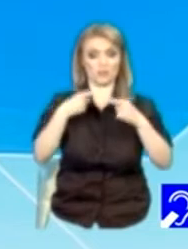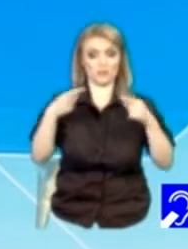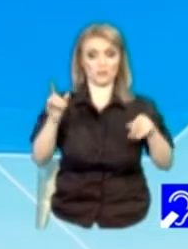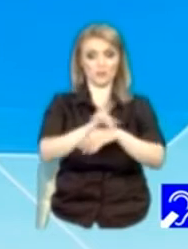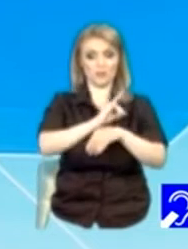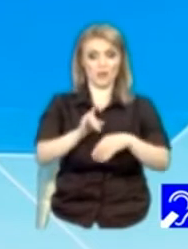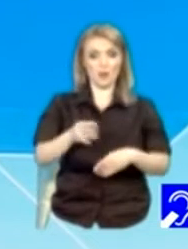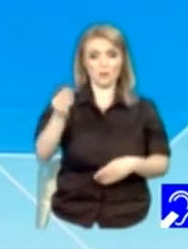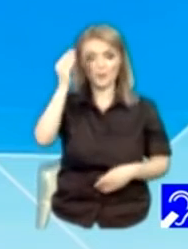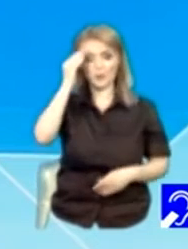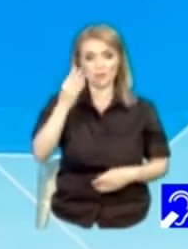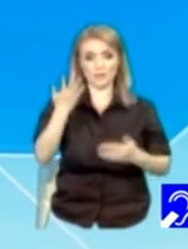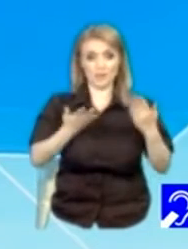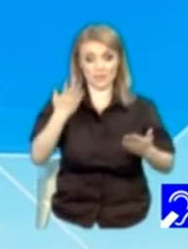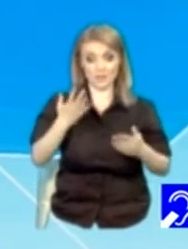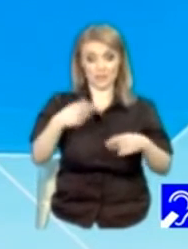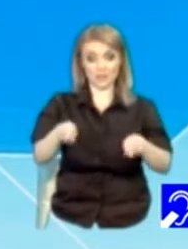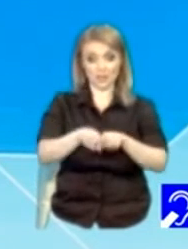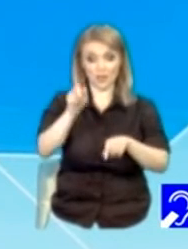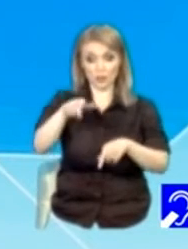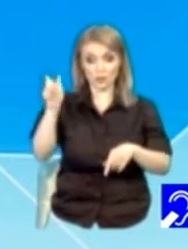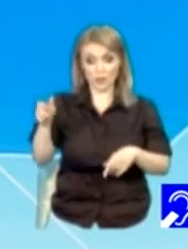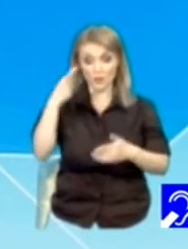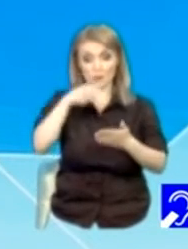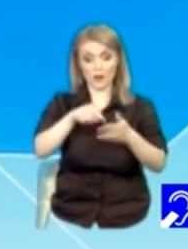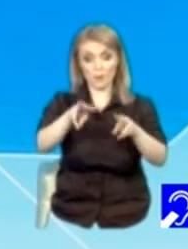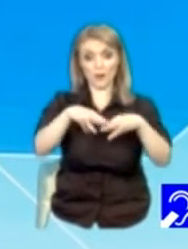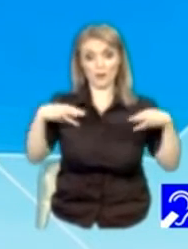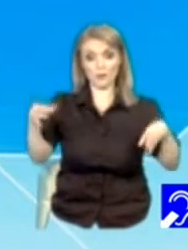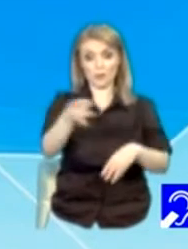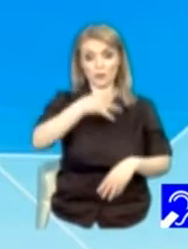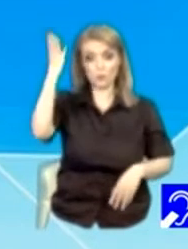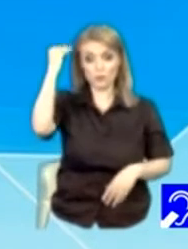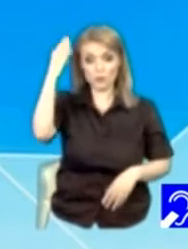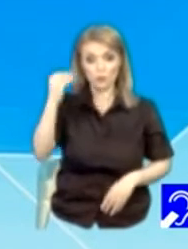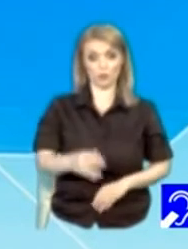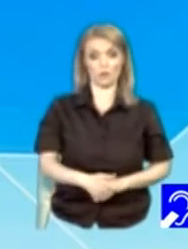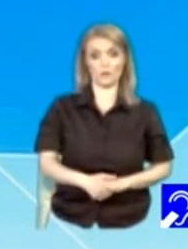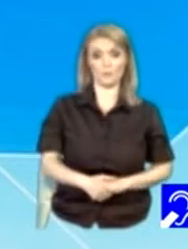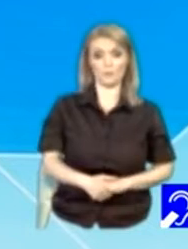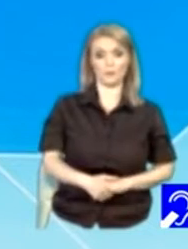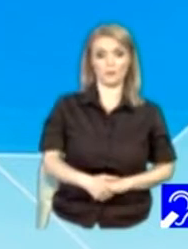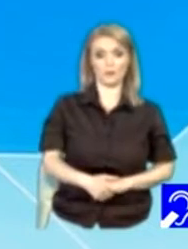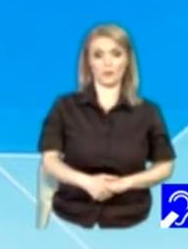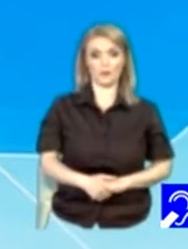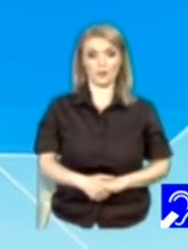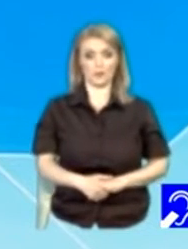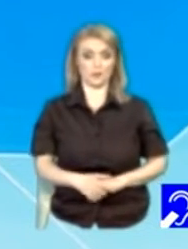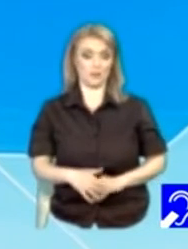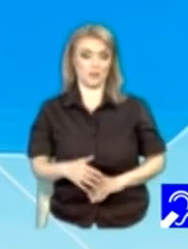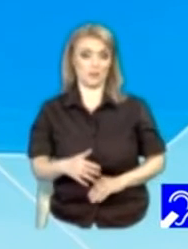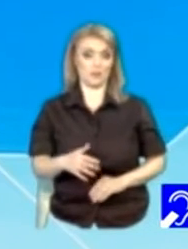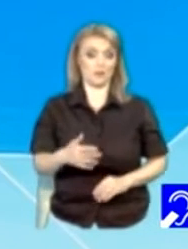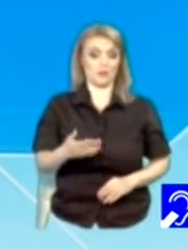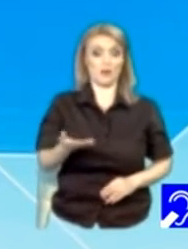dacă acești tipi s-au fi regăsit în Parlamentul Republicii Moldova și la momentul în care s-ar supăra